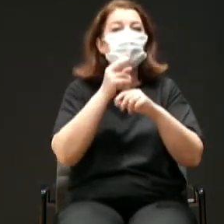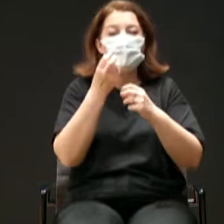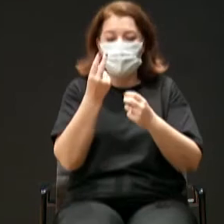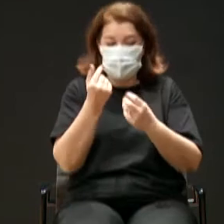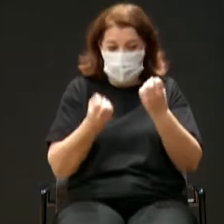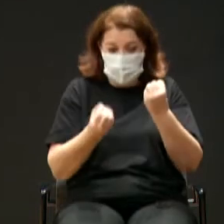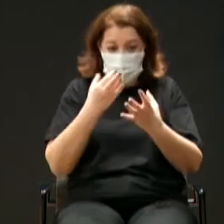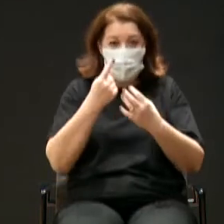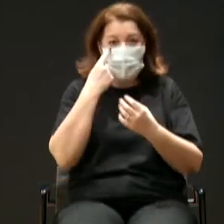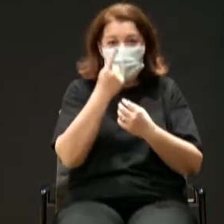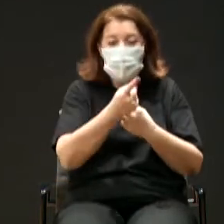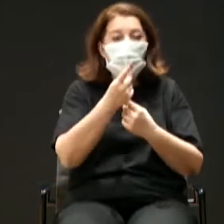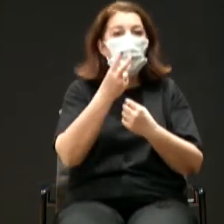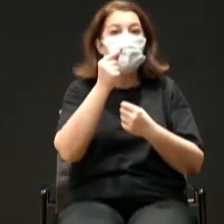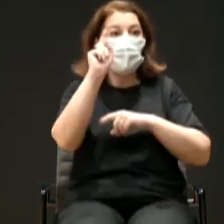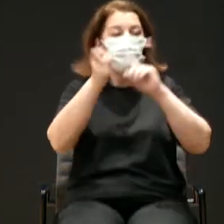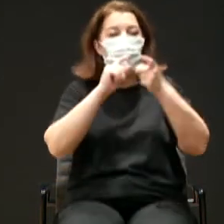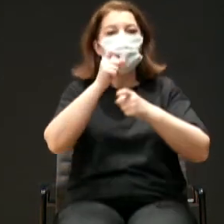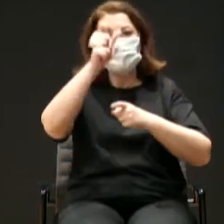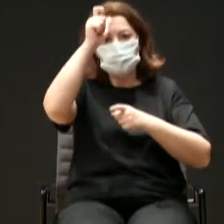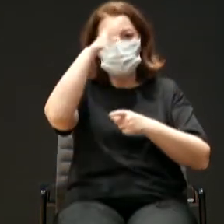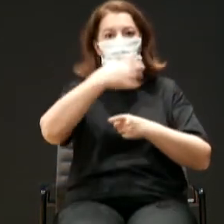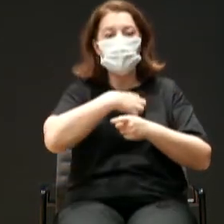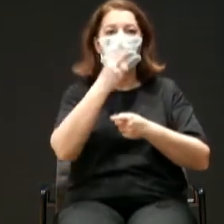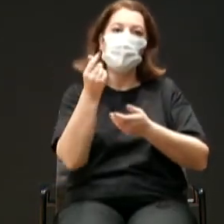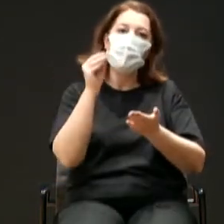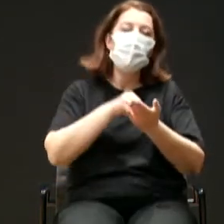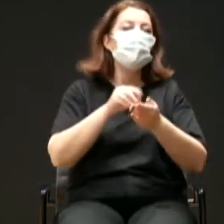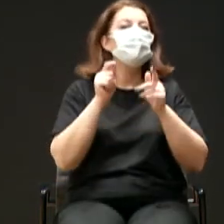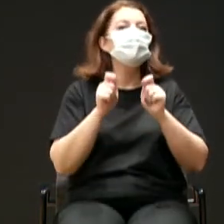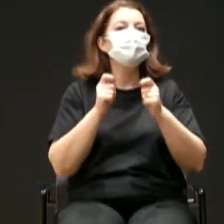ülkenin hazineye geri döndürülmesi zorunludur.